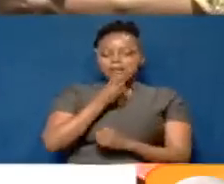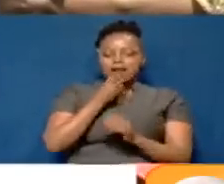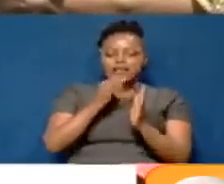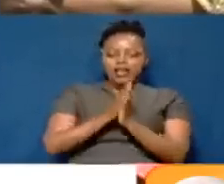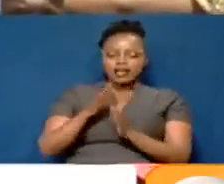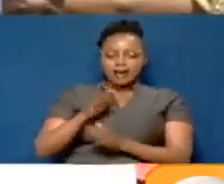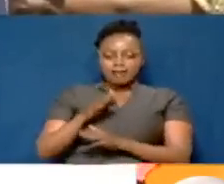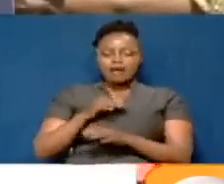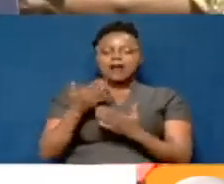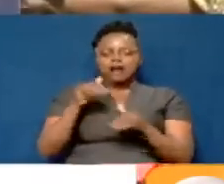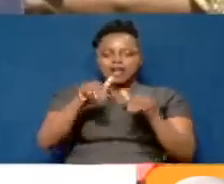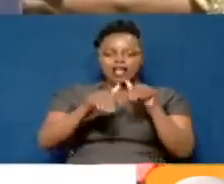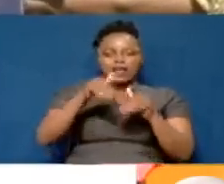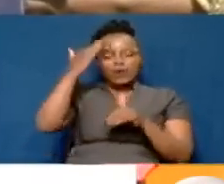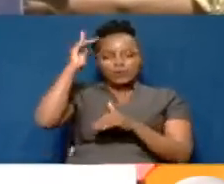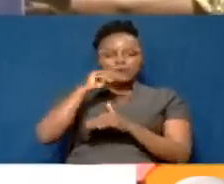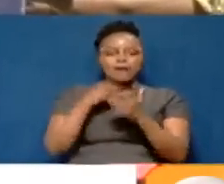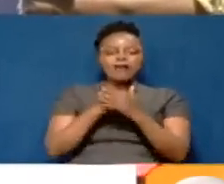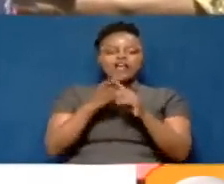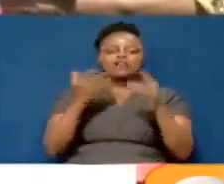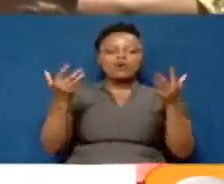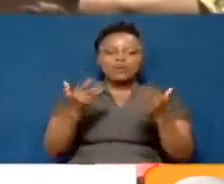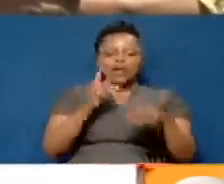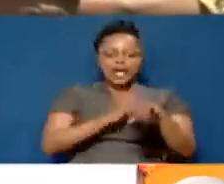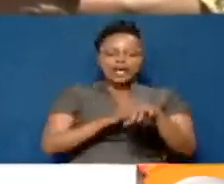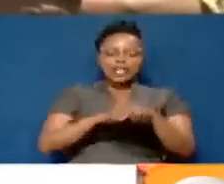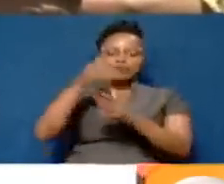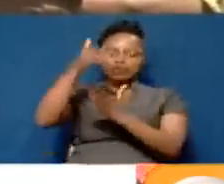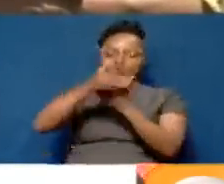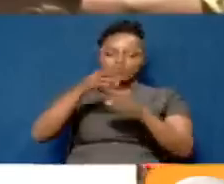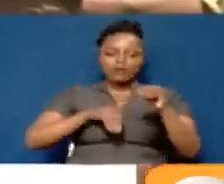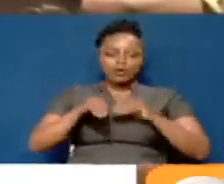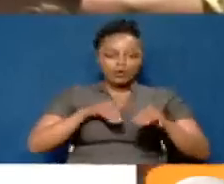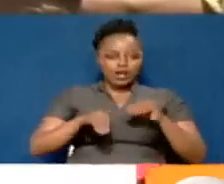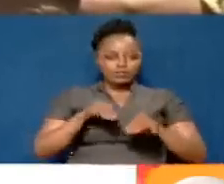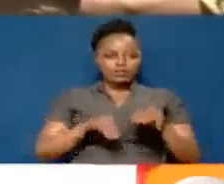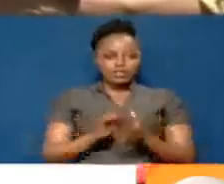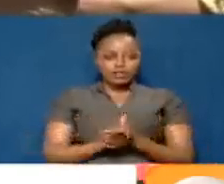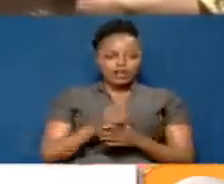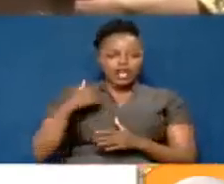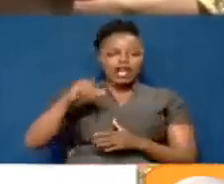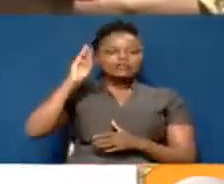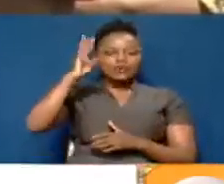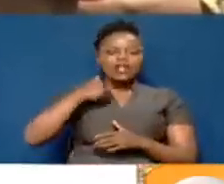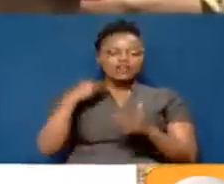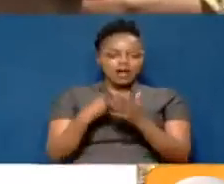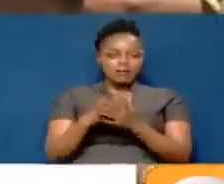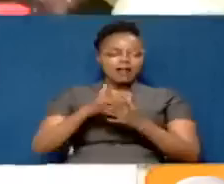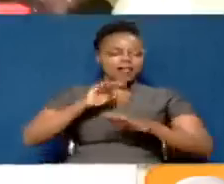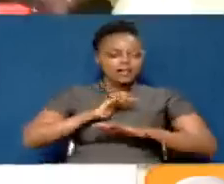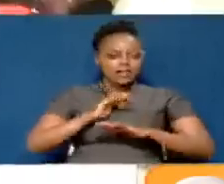mama, tunajua pesa itatoka wapi. Tukikomesha ufisadi, tutakuwa na pesa ya